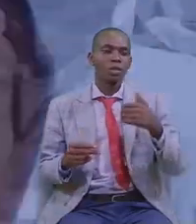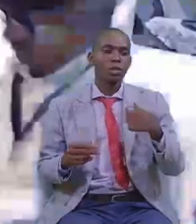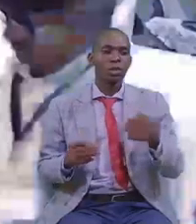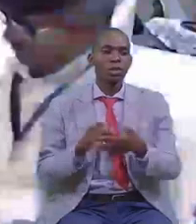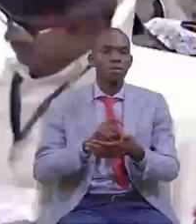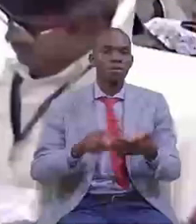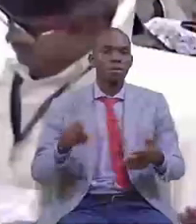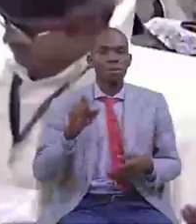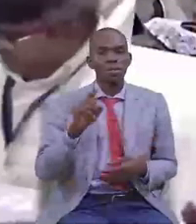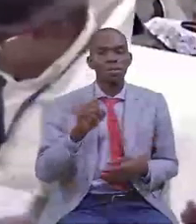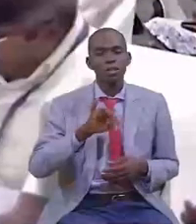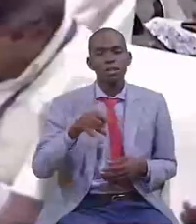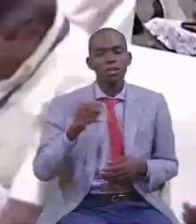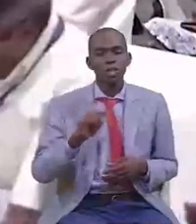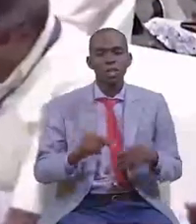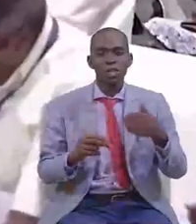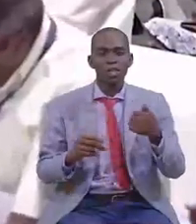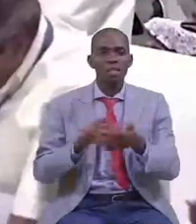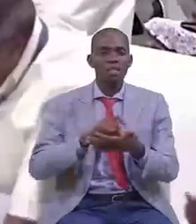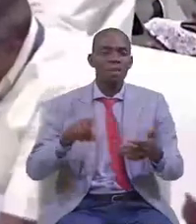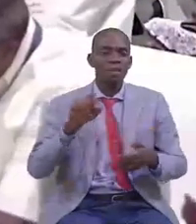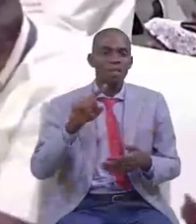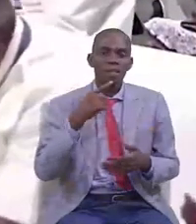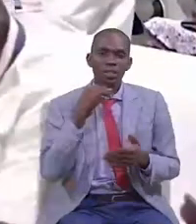Jean 10, 11. Il dit, je suis le bon berger.